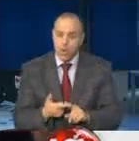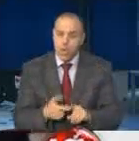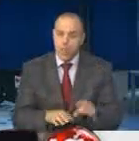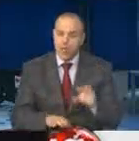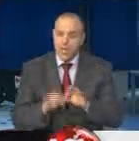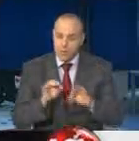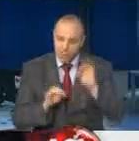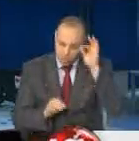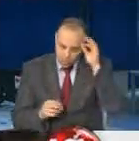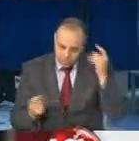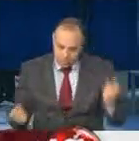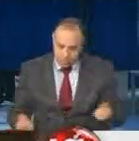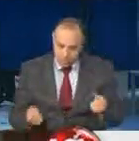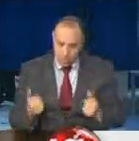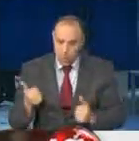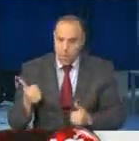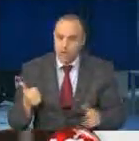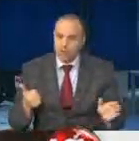المنتخب الوطني التدريبية الأولى